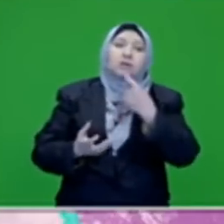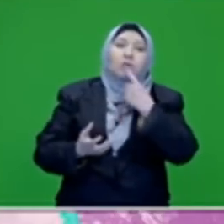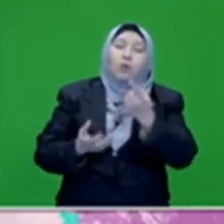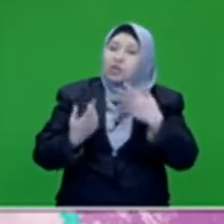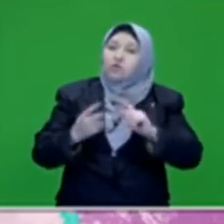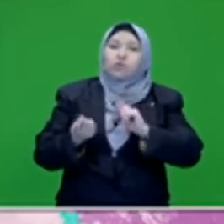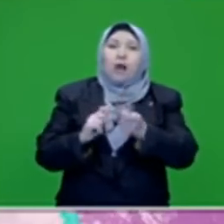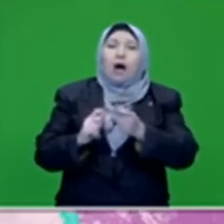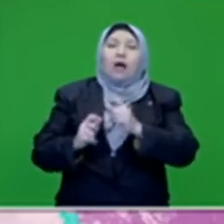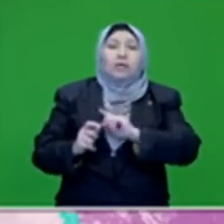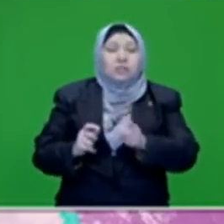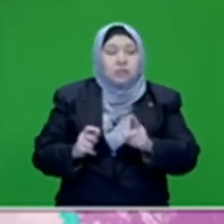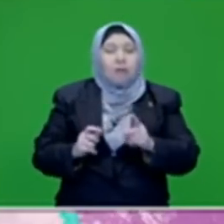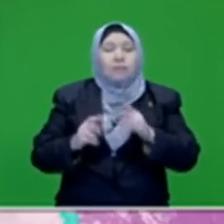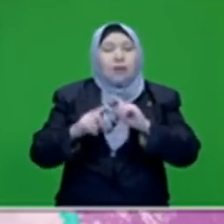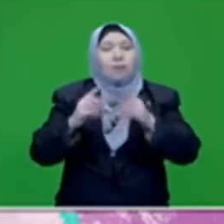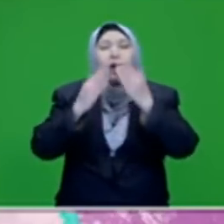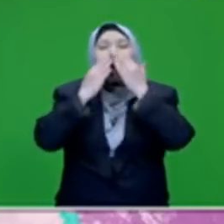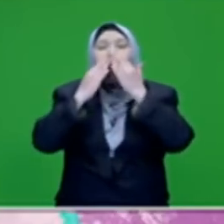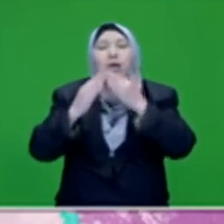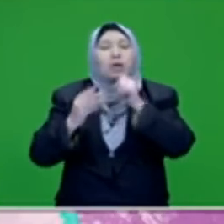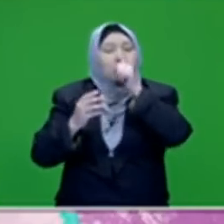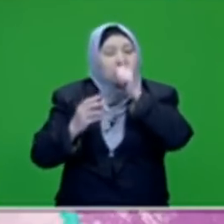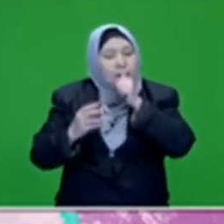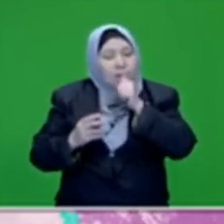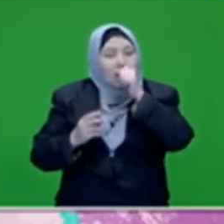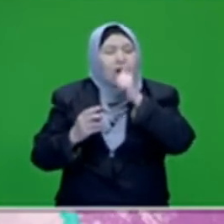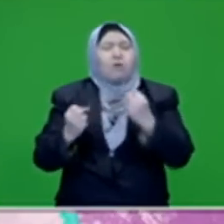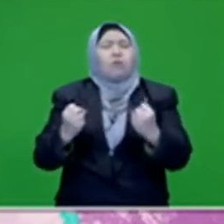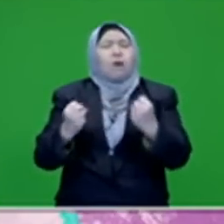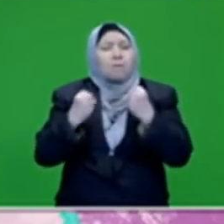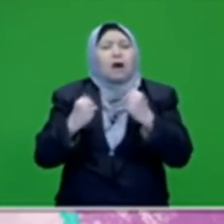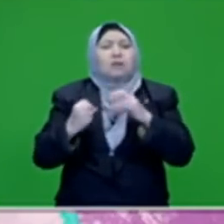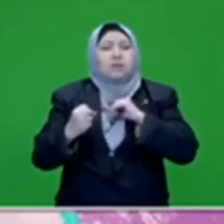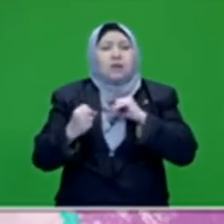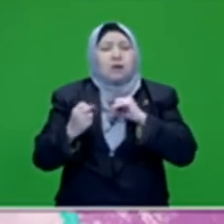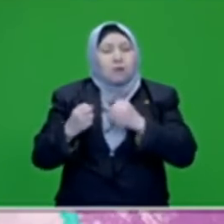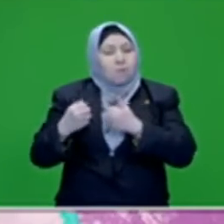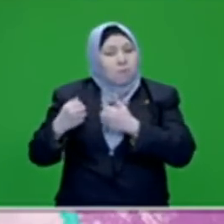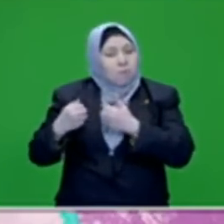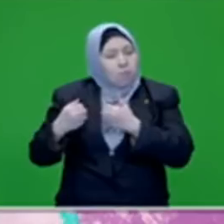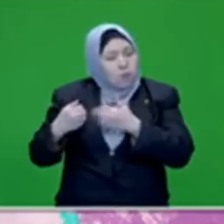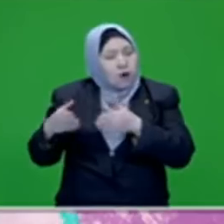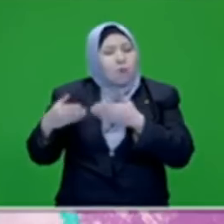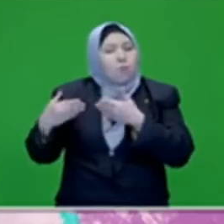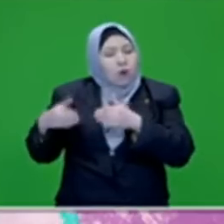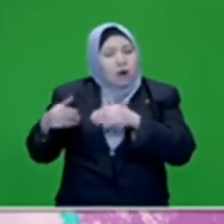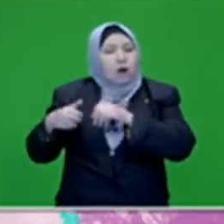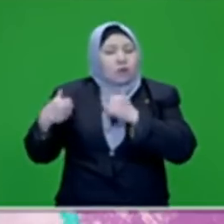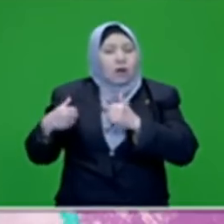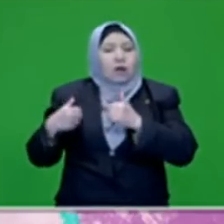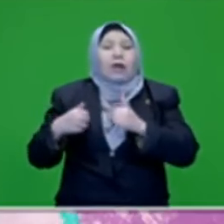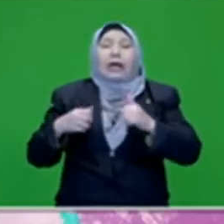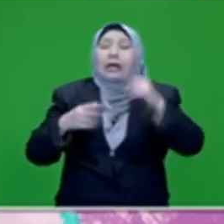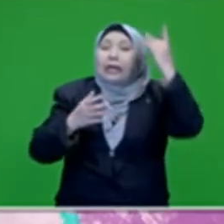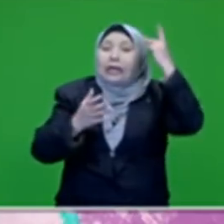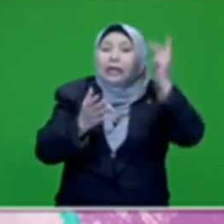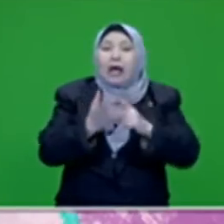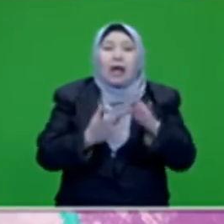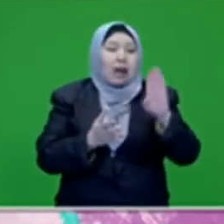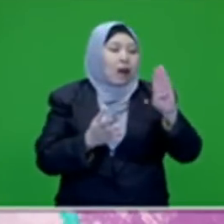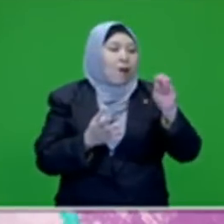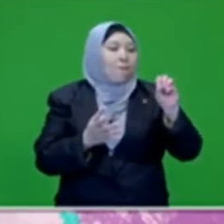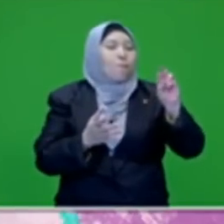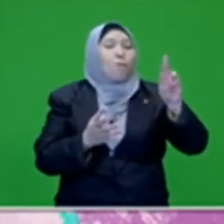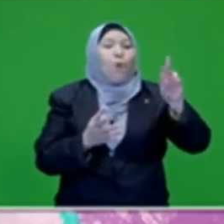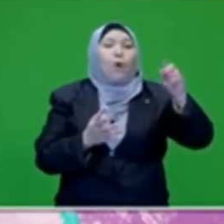kan. Alhamdulillah kesabaran saya, ketabahan saya membuka peluang hati untuk dia kenal Burhan. Subhanallah.